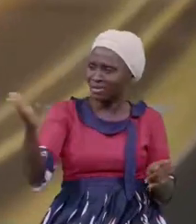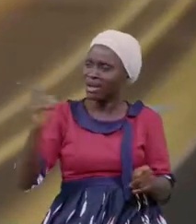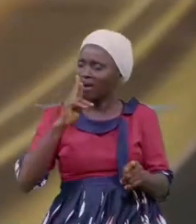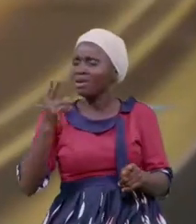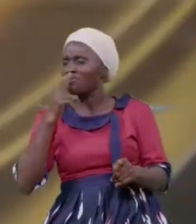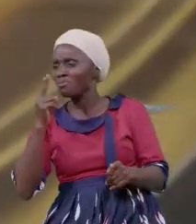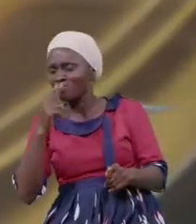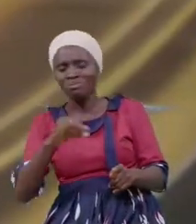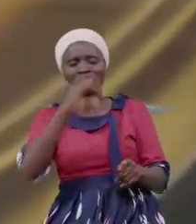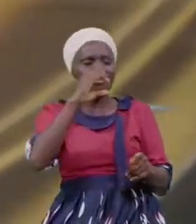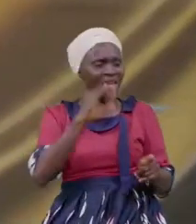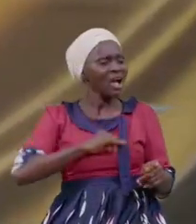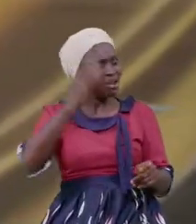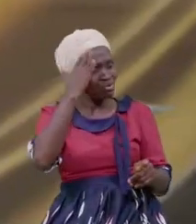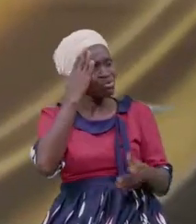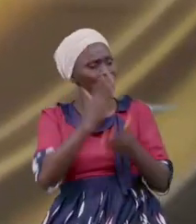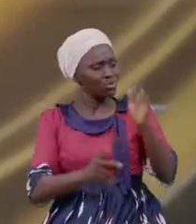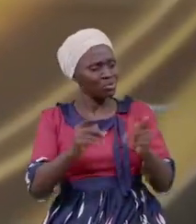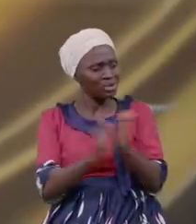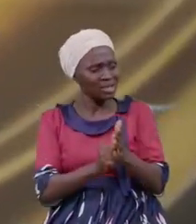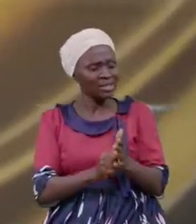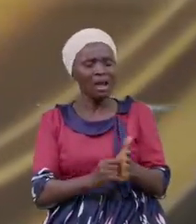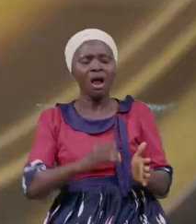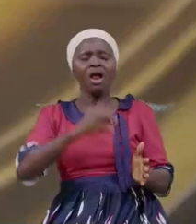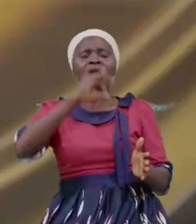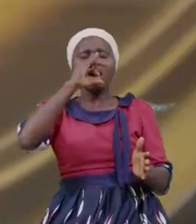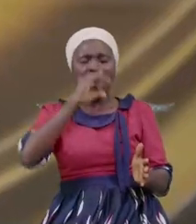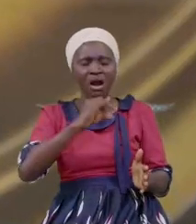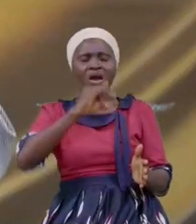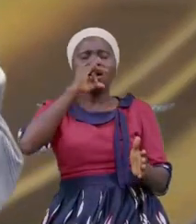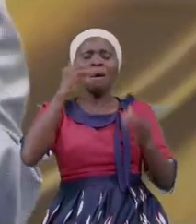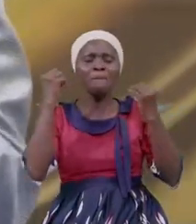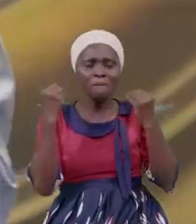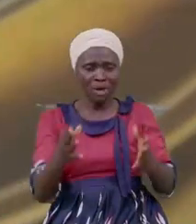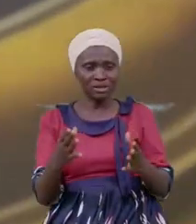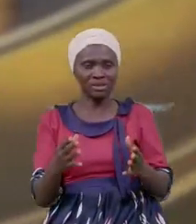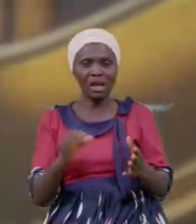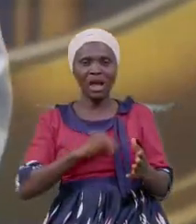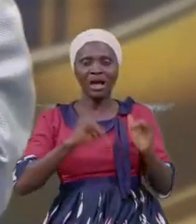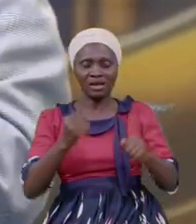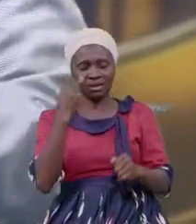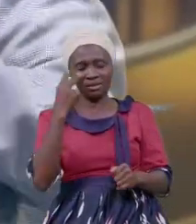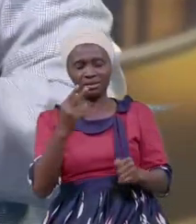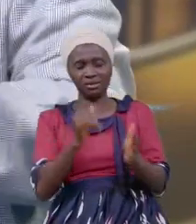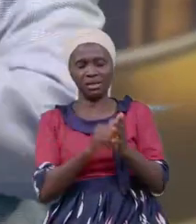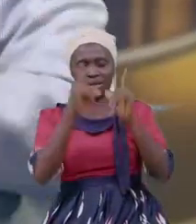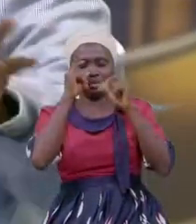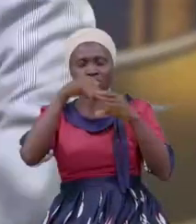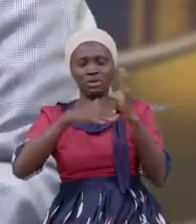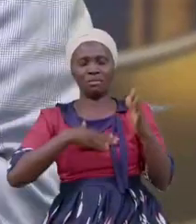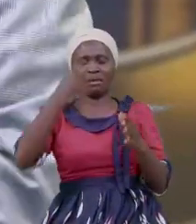connaissais même des gens qui buvaient tellement je revois encore les visages de l'homme